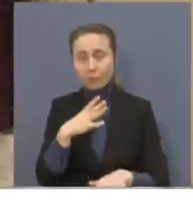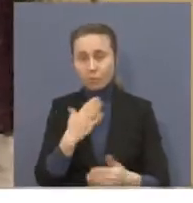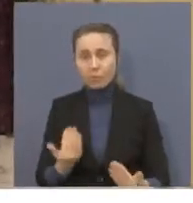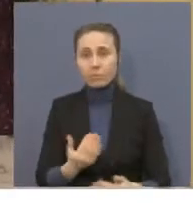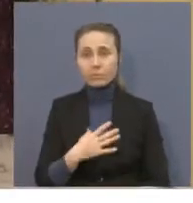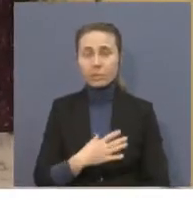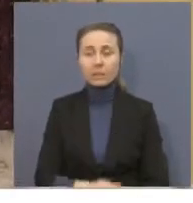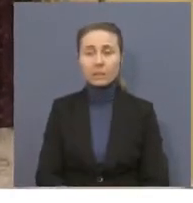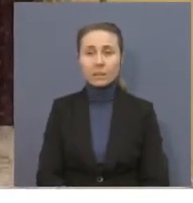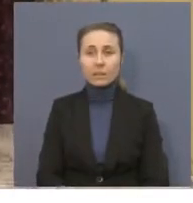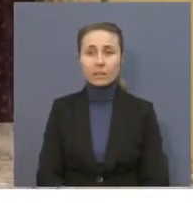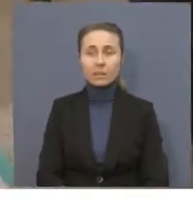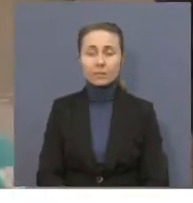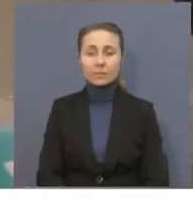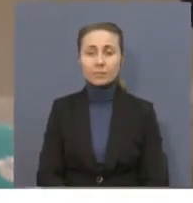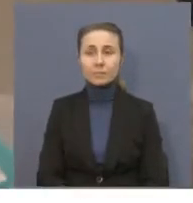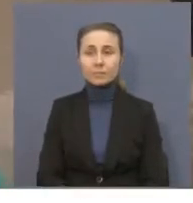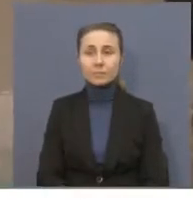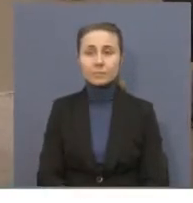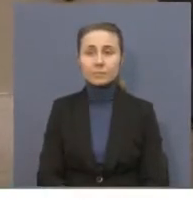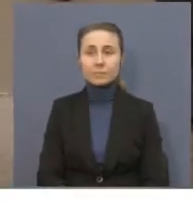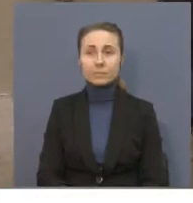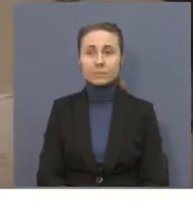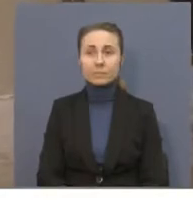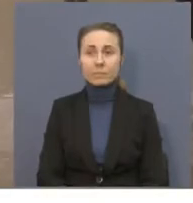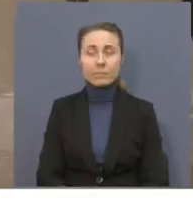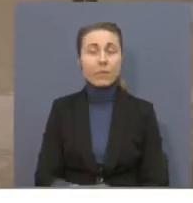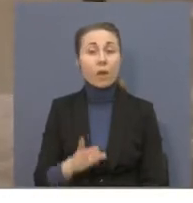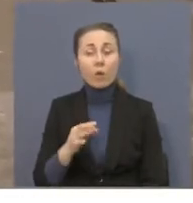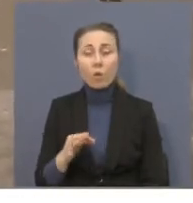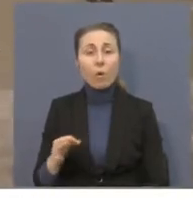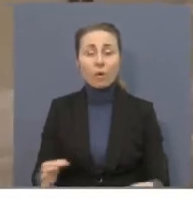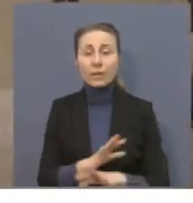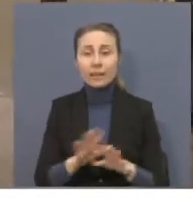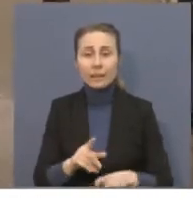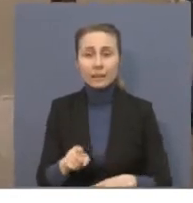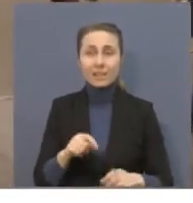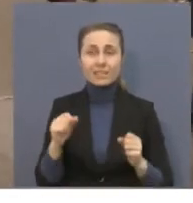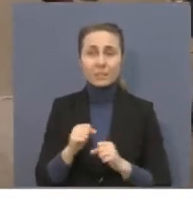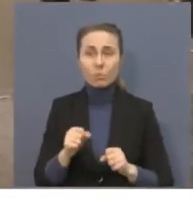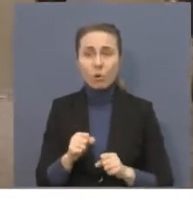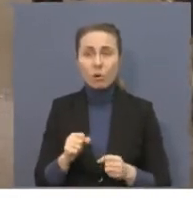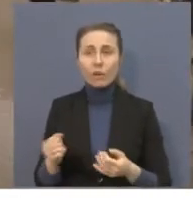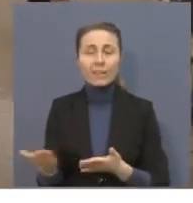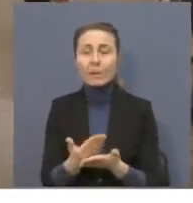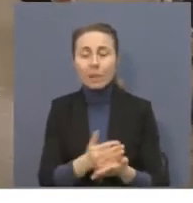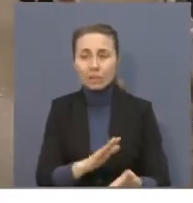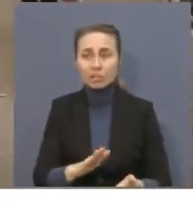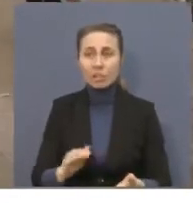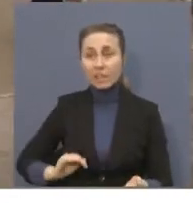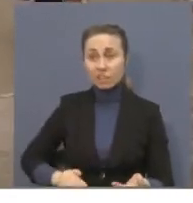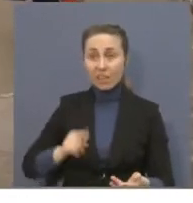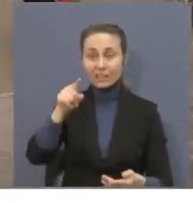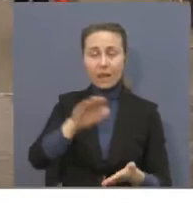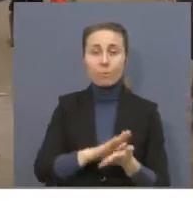немножко еще на это колено хромаю. Ну вот никогда ни зимой не почистят, ни вот сейчас. Ну вот там частник